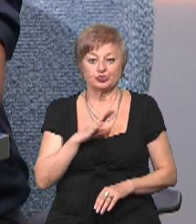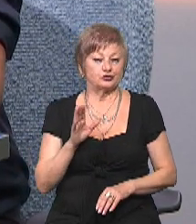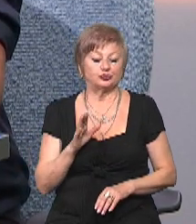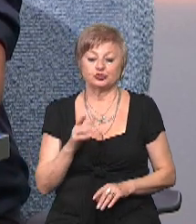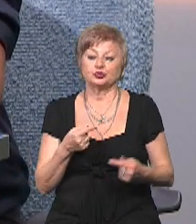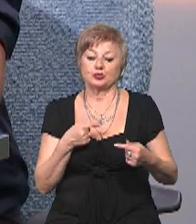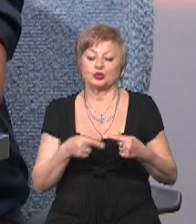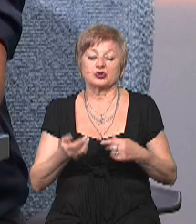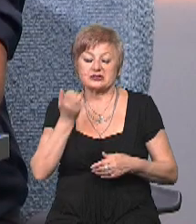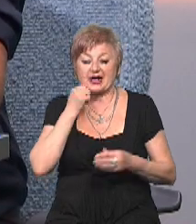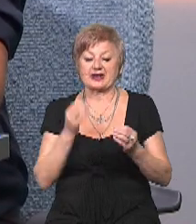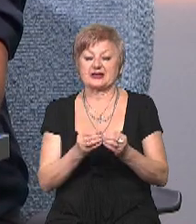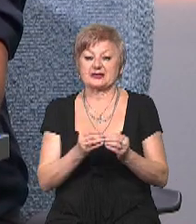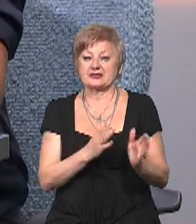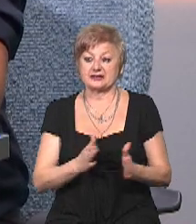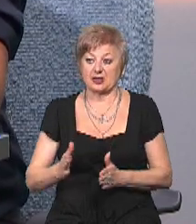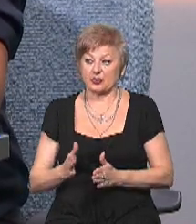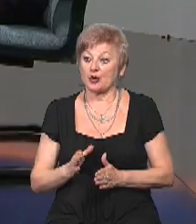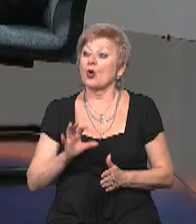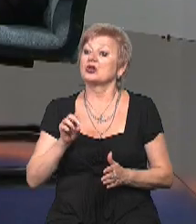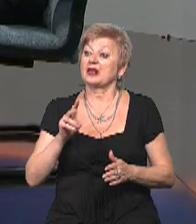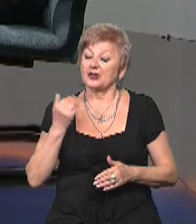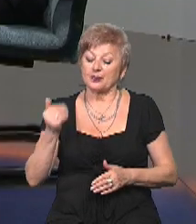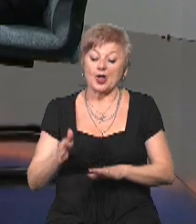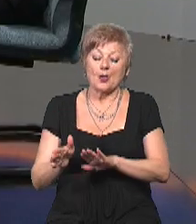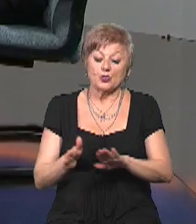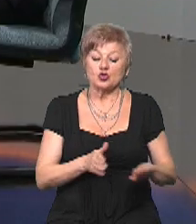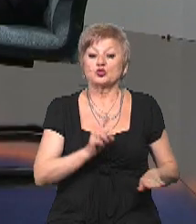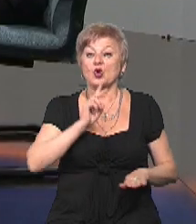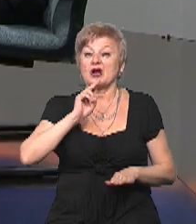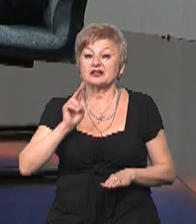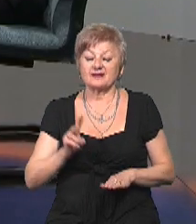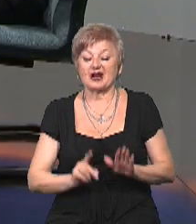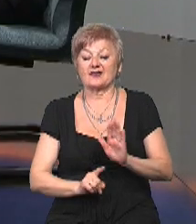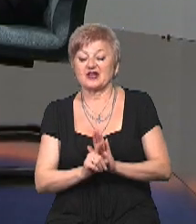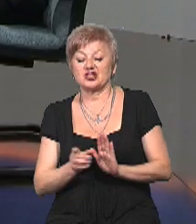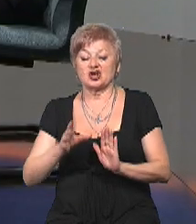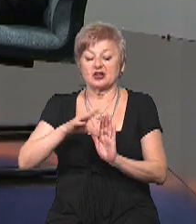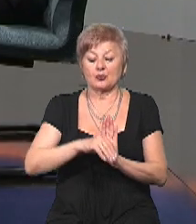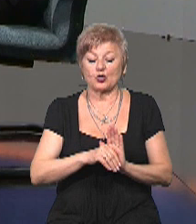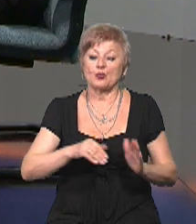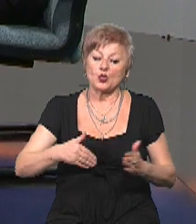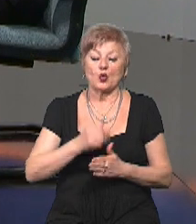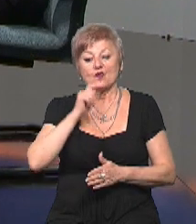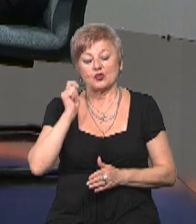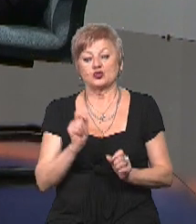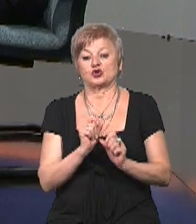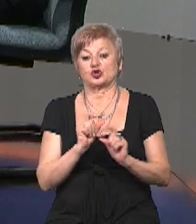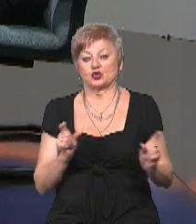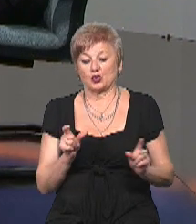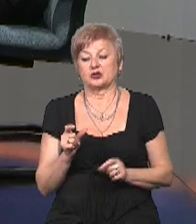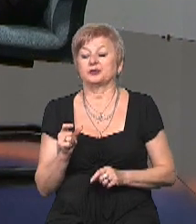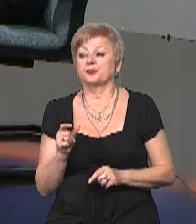11-річною системою. Пані Олено, минуло 2 роки з початком впровадження нової української школи в Україні і Запорізької